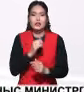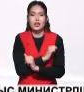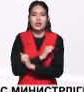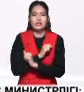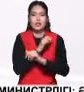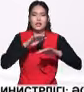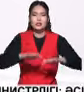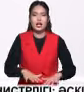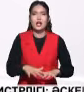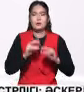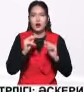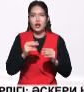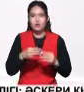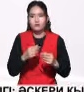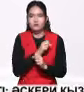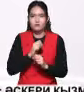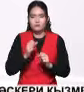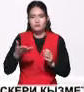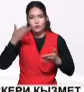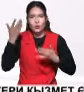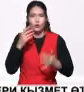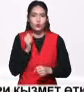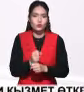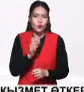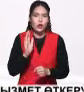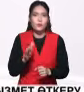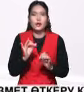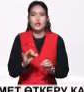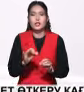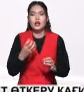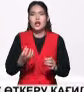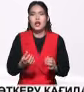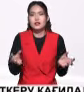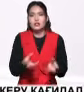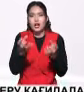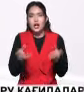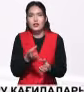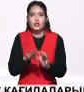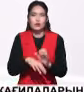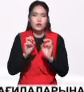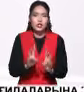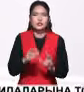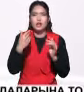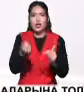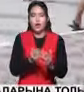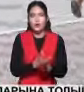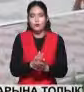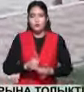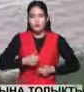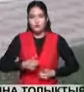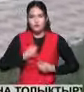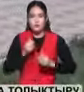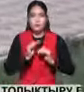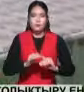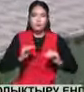ықпал етеді. Сонымен қатар белсенді өмір салтын сақтауға ел мен әлем туралы білімдерін кеңейтуге көмектеседі.